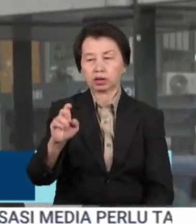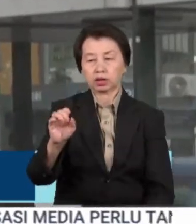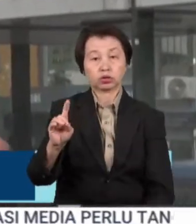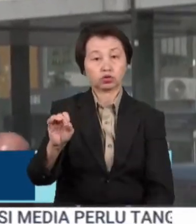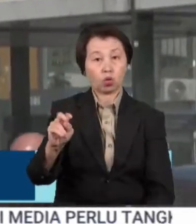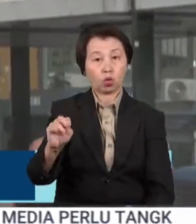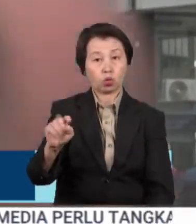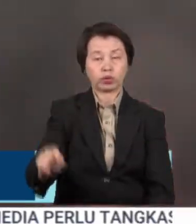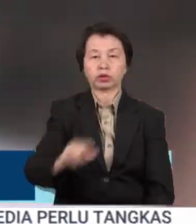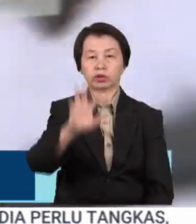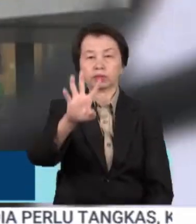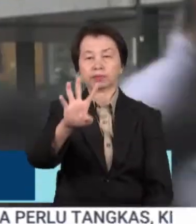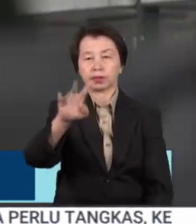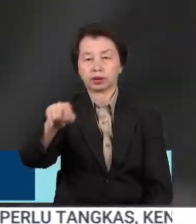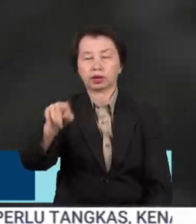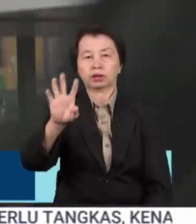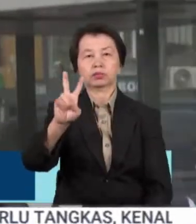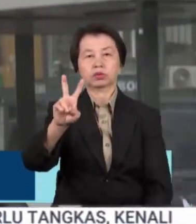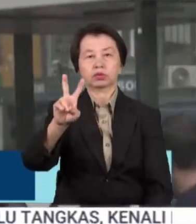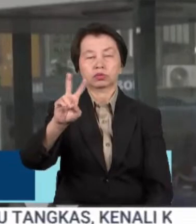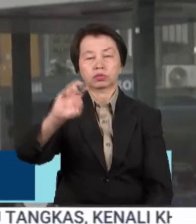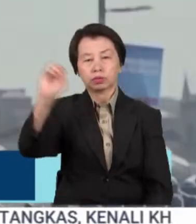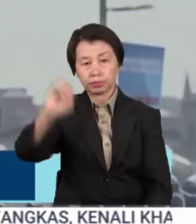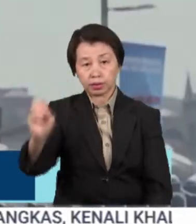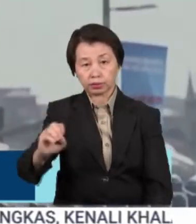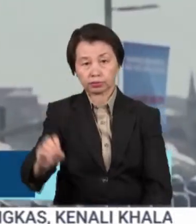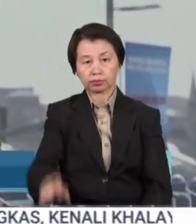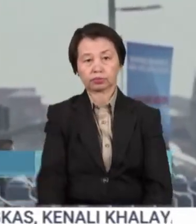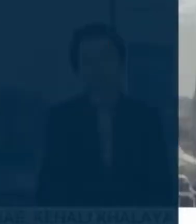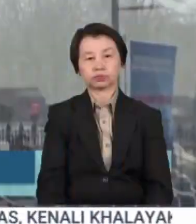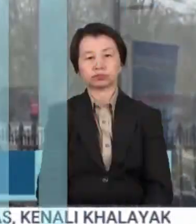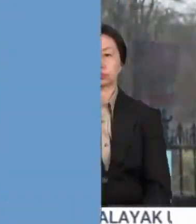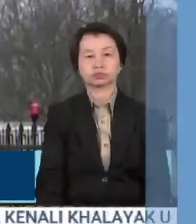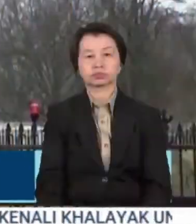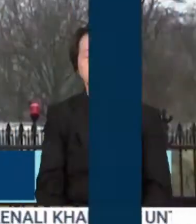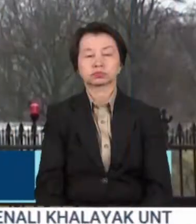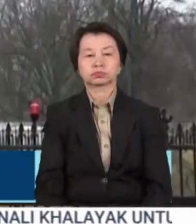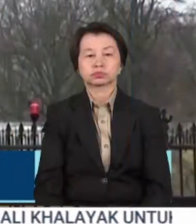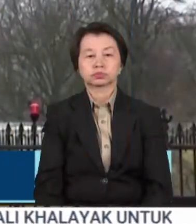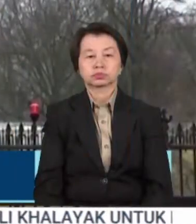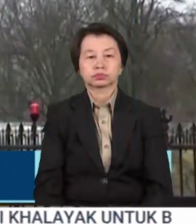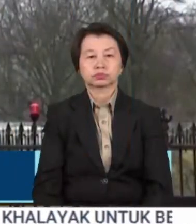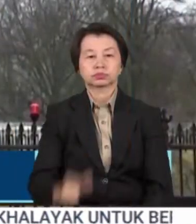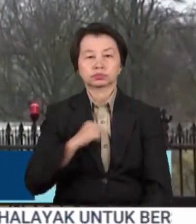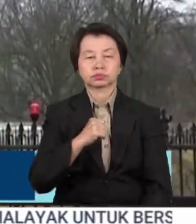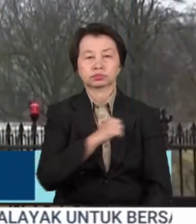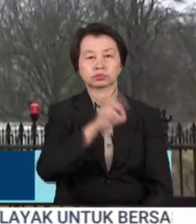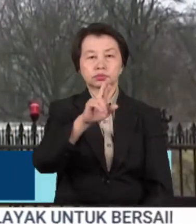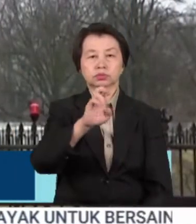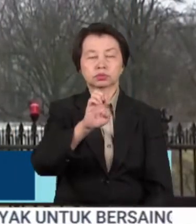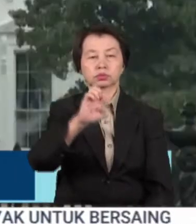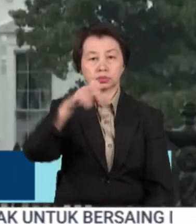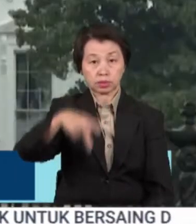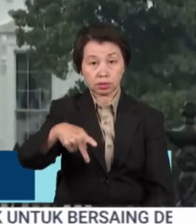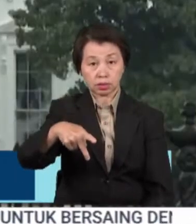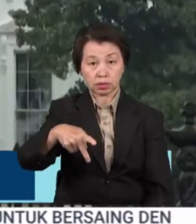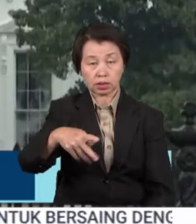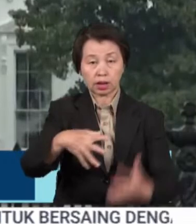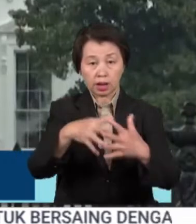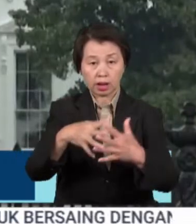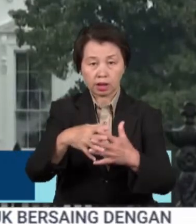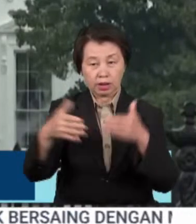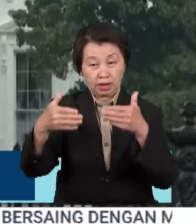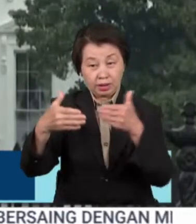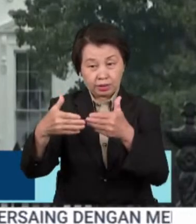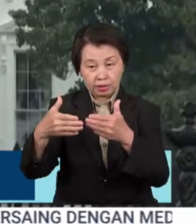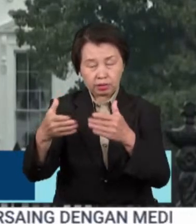dengan 49.52%. Anggota Republikan Dewan Amerika Syarikat hampir